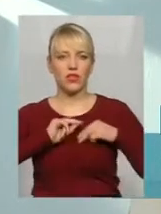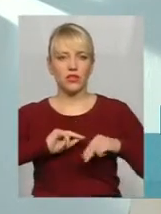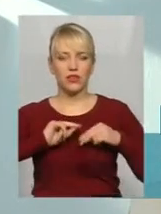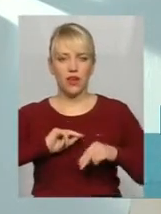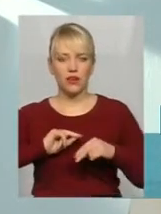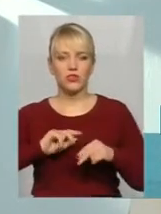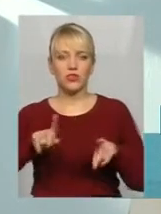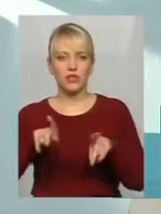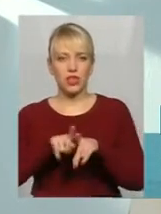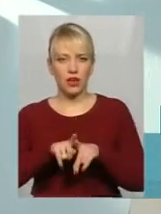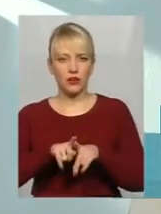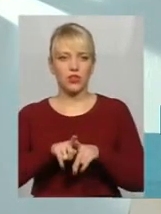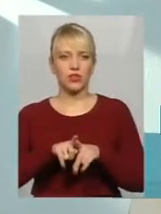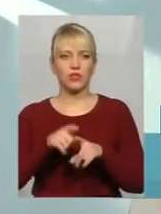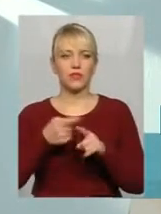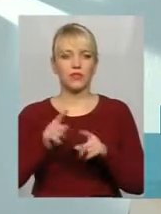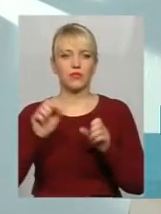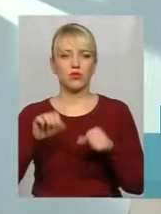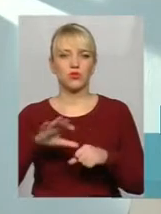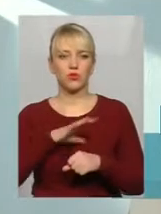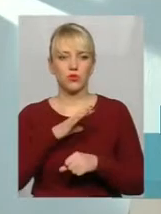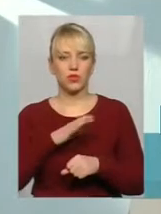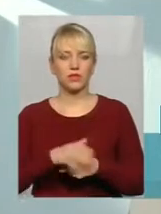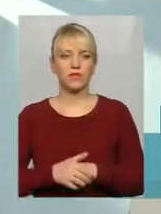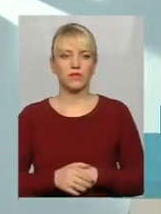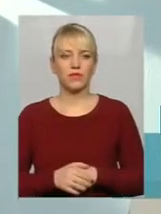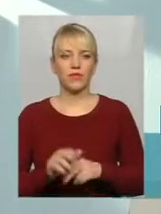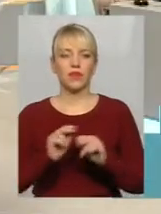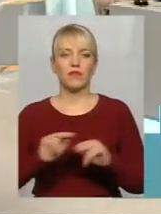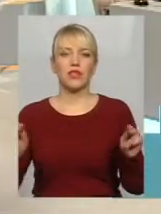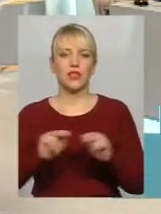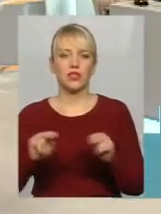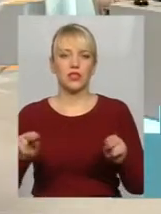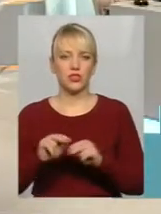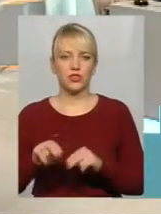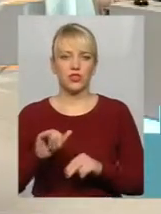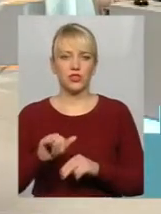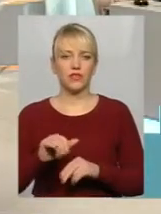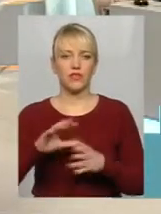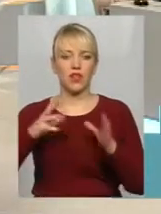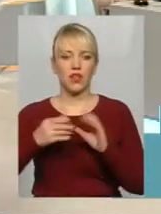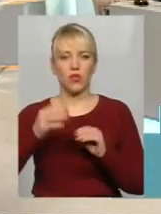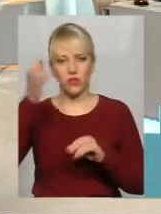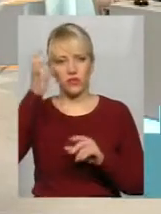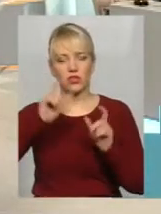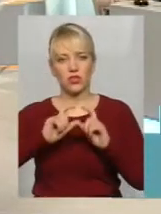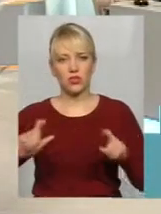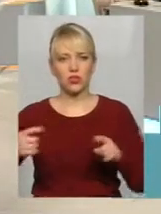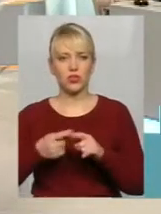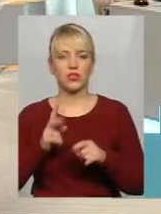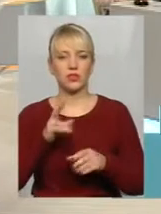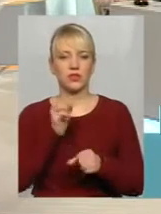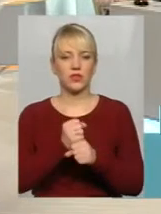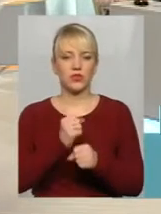також це можуть бути викладачі в загальноосвітніх школах, це які працюють в